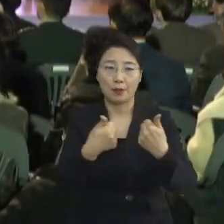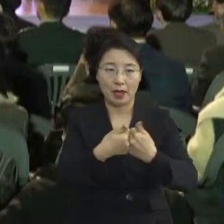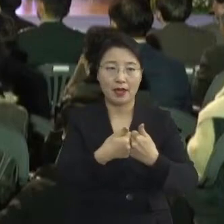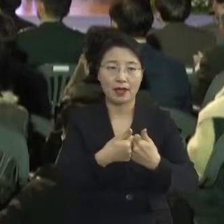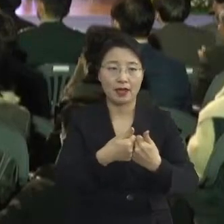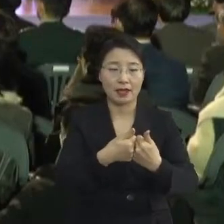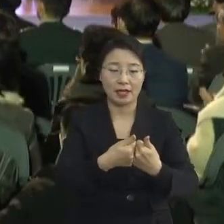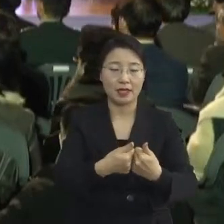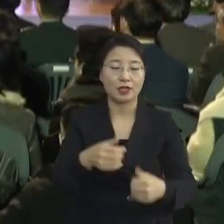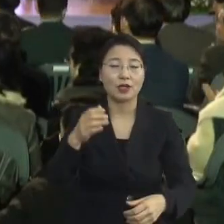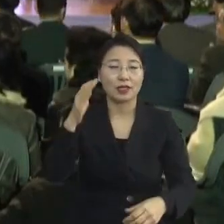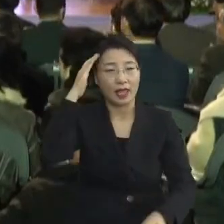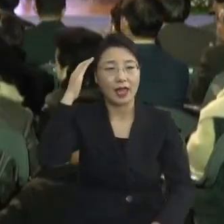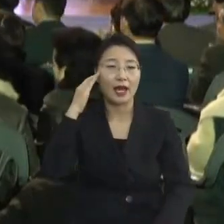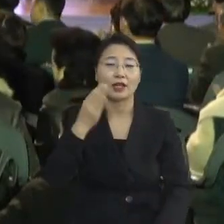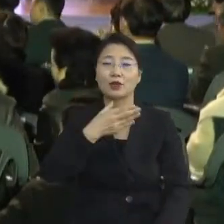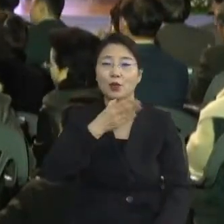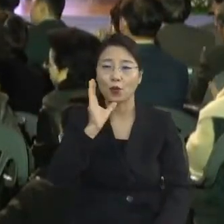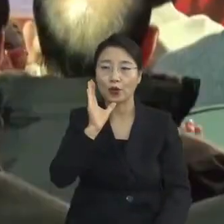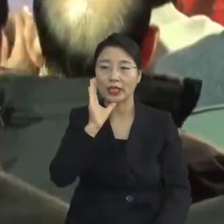지회장님 참석하셨습니다.